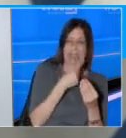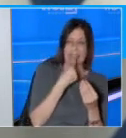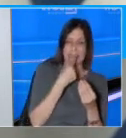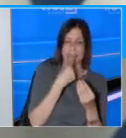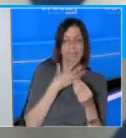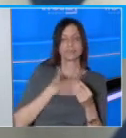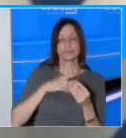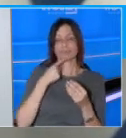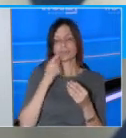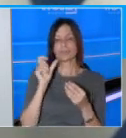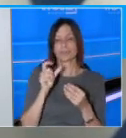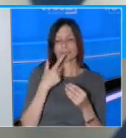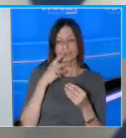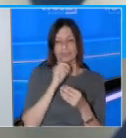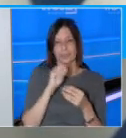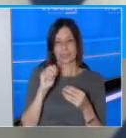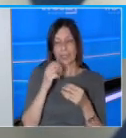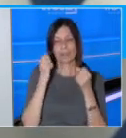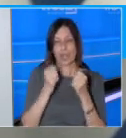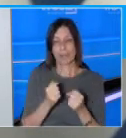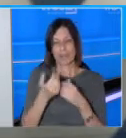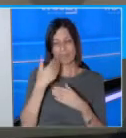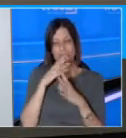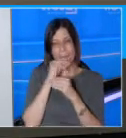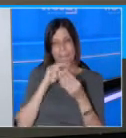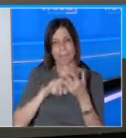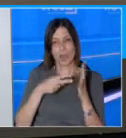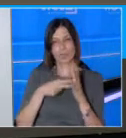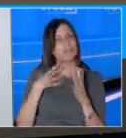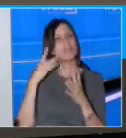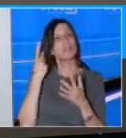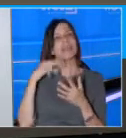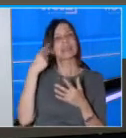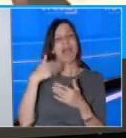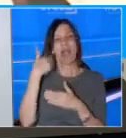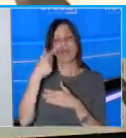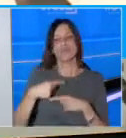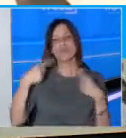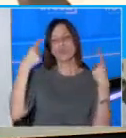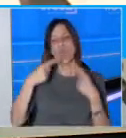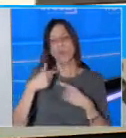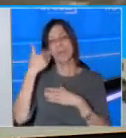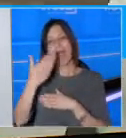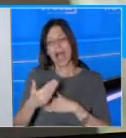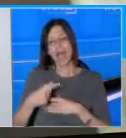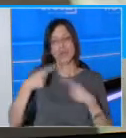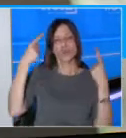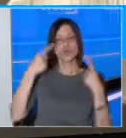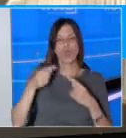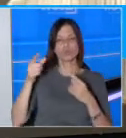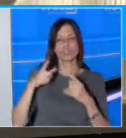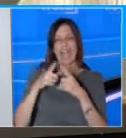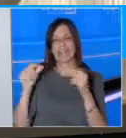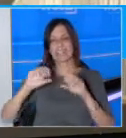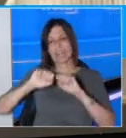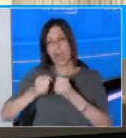אני רוצה עוד מילה על העניינים הביטחוניים, איפה שאני אדגע בפוליטיקה, כי אנחנו נמצאים, אתה יודע, אני רוצה לדעת מה יקרה ביום שאחרי, היום שעזה הרוסה ונמצאת